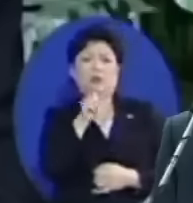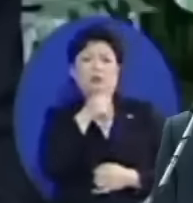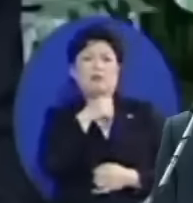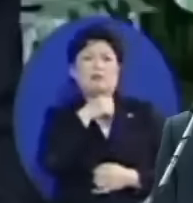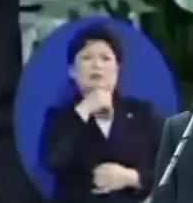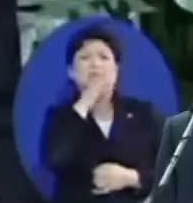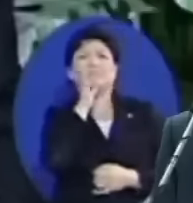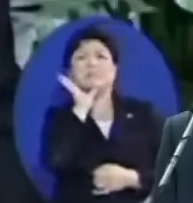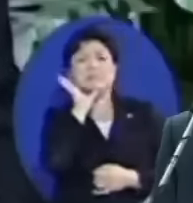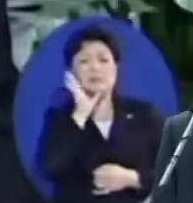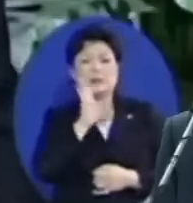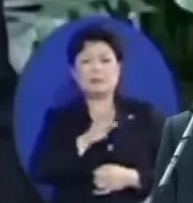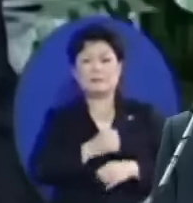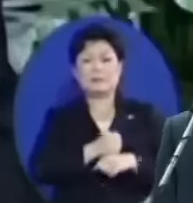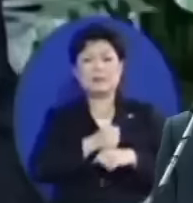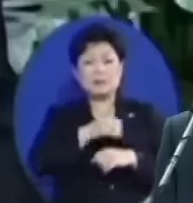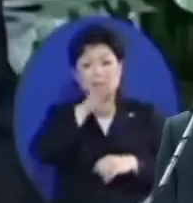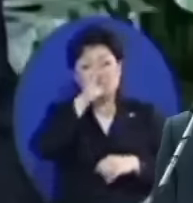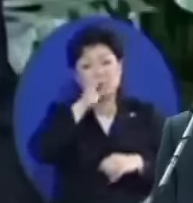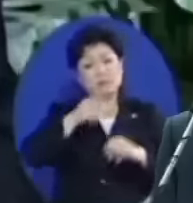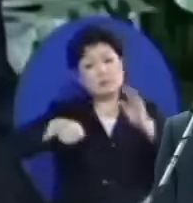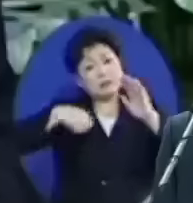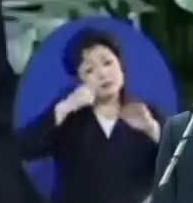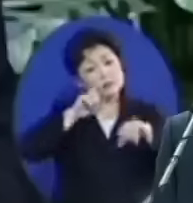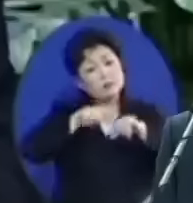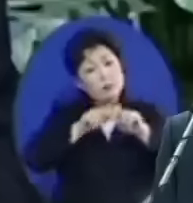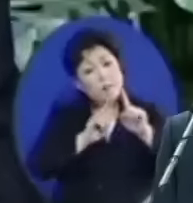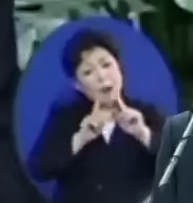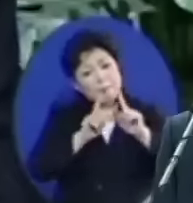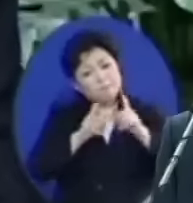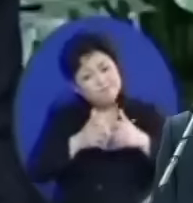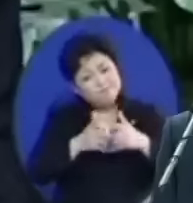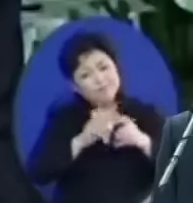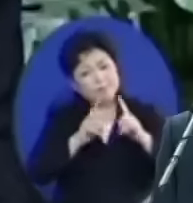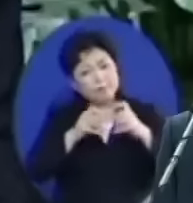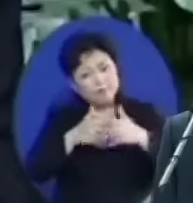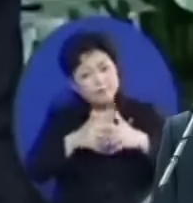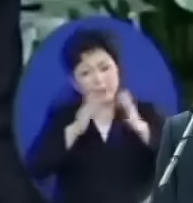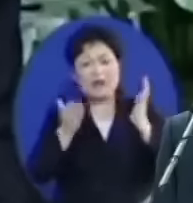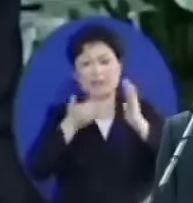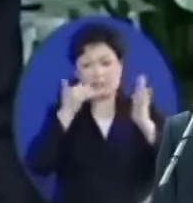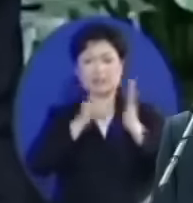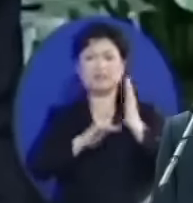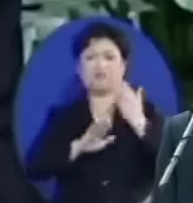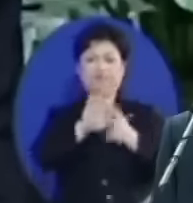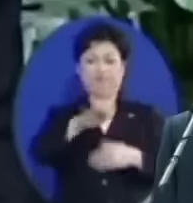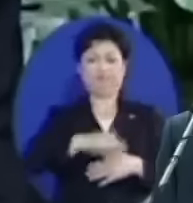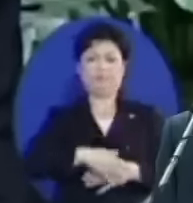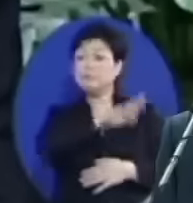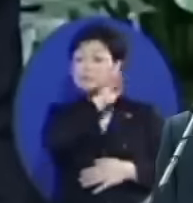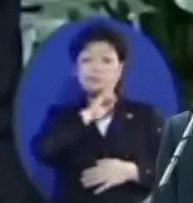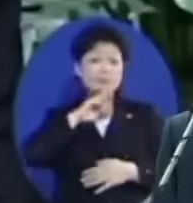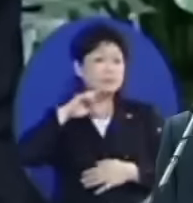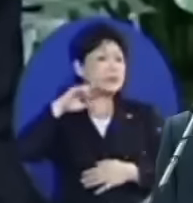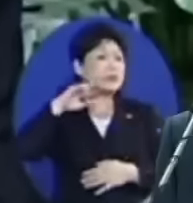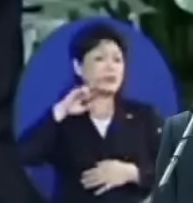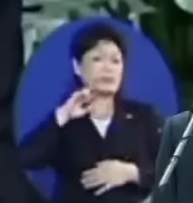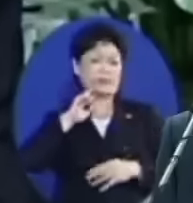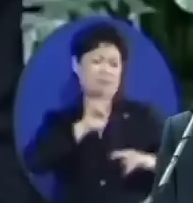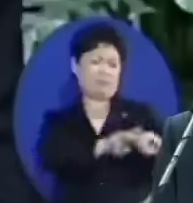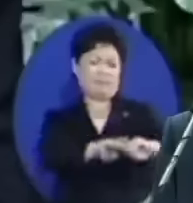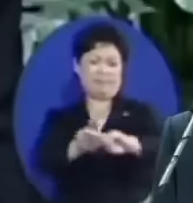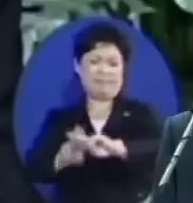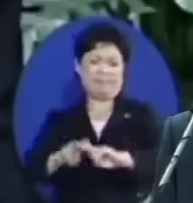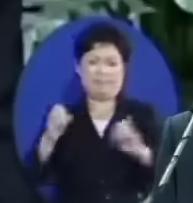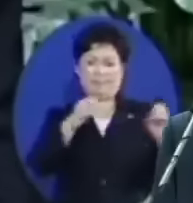시간에 뭘 말할 듯 하면서 말을 안 해요. 그러다가 식사를 다 마치고 편안히 안락의자에 앉아가지고 스크